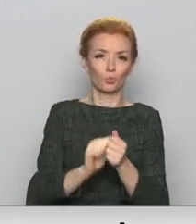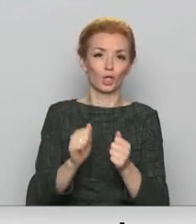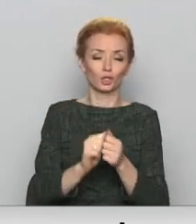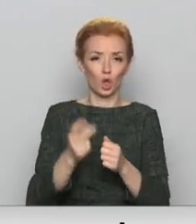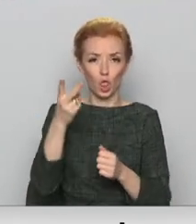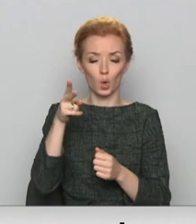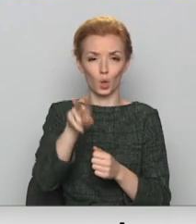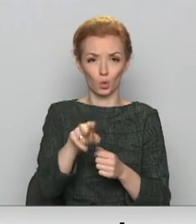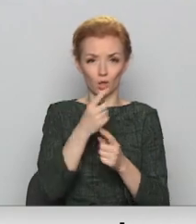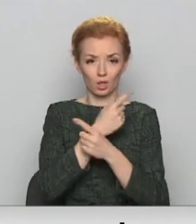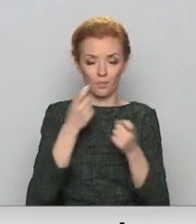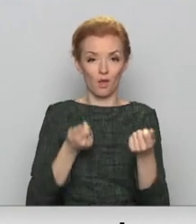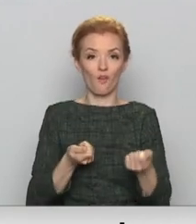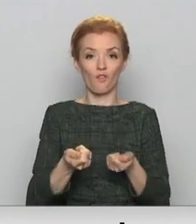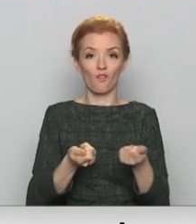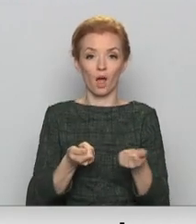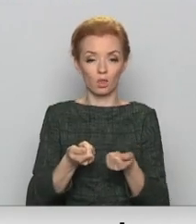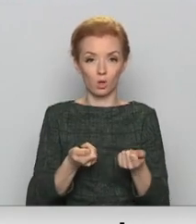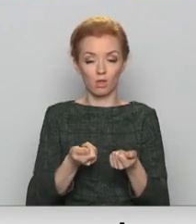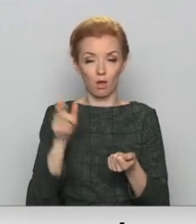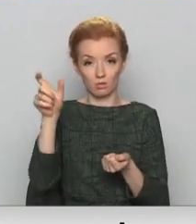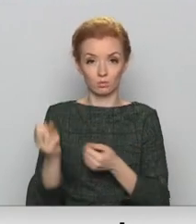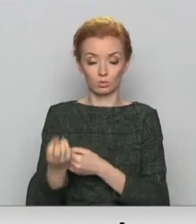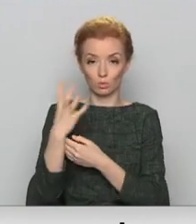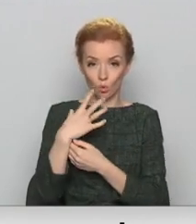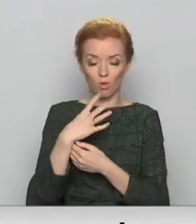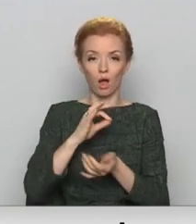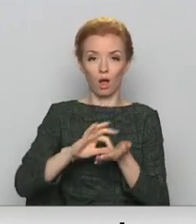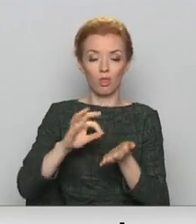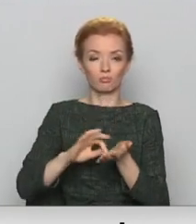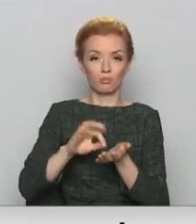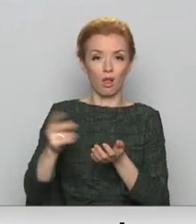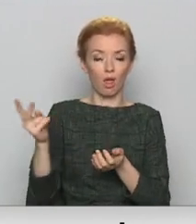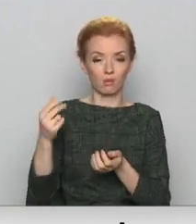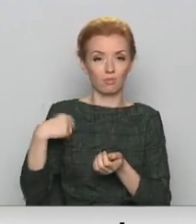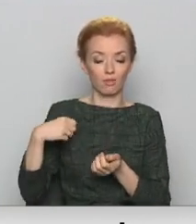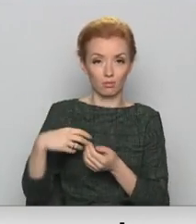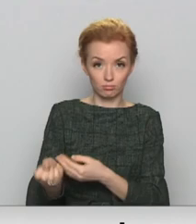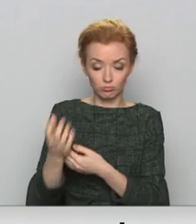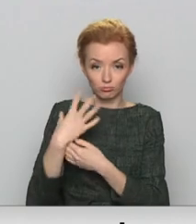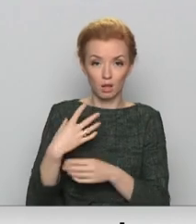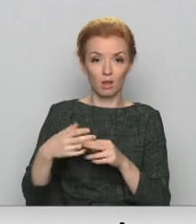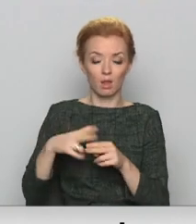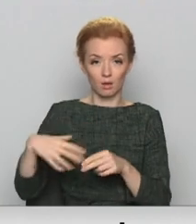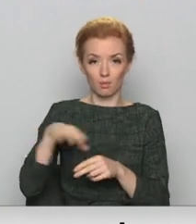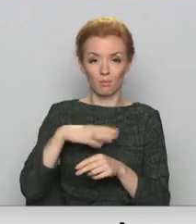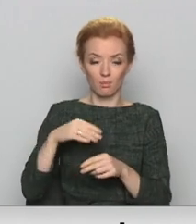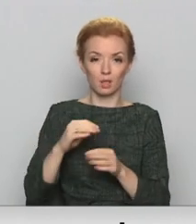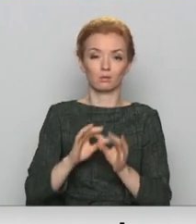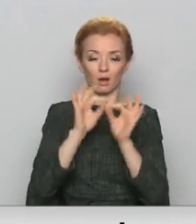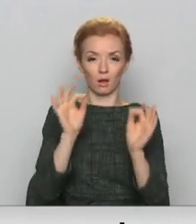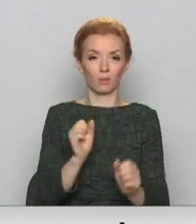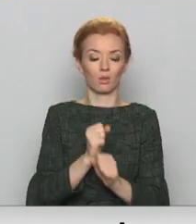tātad vadītājs mums nosūta šo informāciju, kancelējas meitenes nosūta šo informāciju, tad mēs ķeramies pie tā darba, ja?